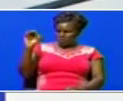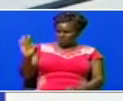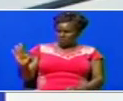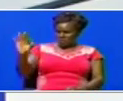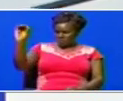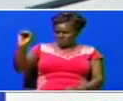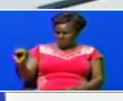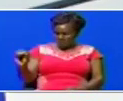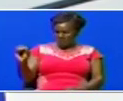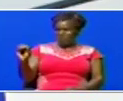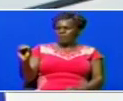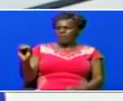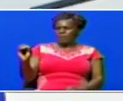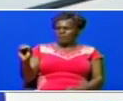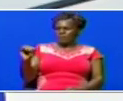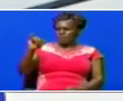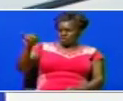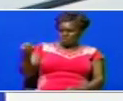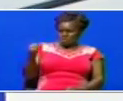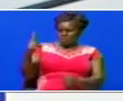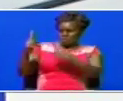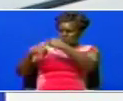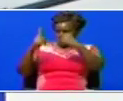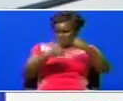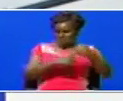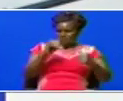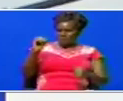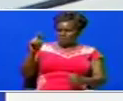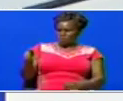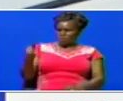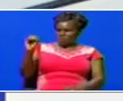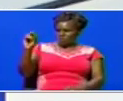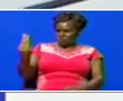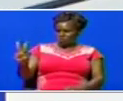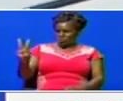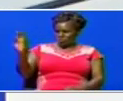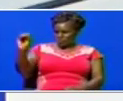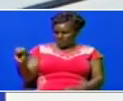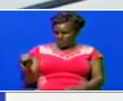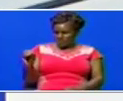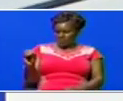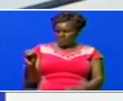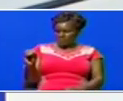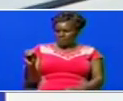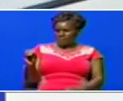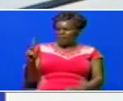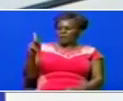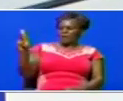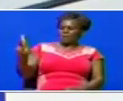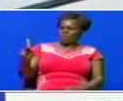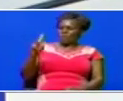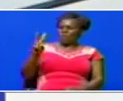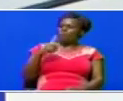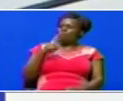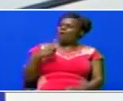0.03%. Shakalaka Jirongo, 66, 0.02%. Japheth Kaluyu,